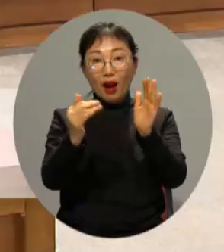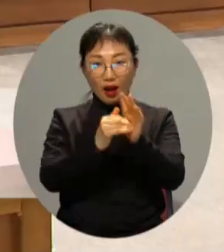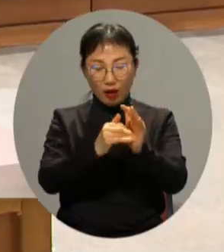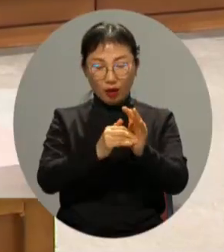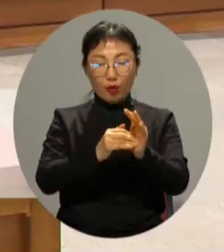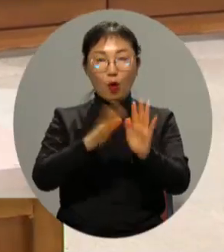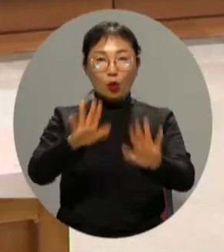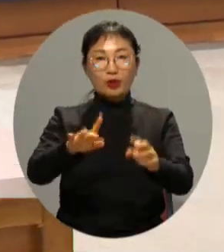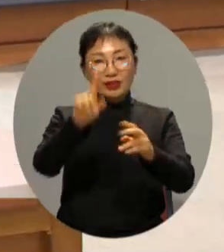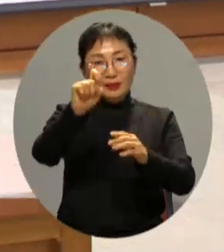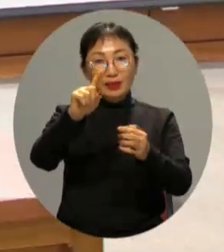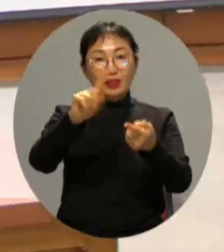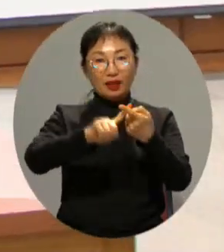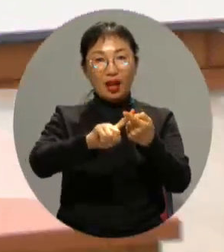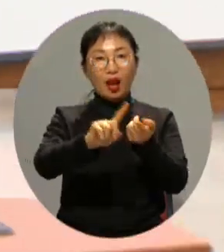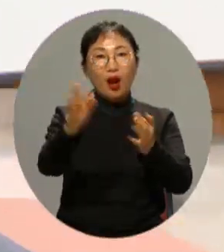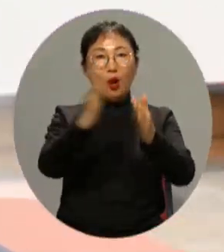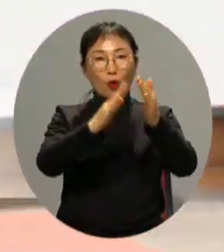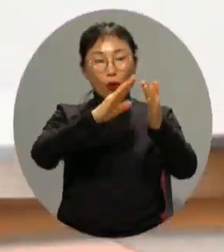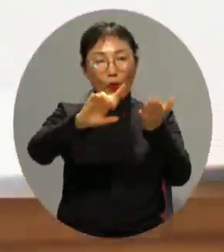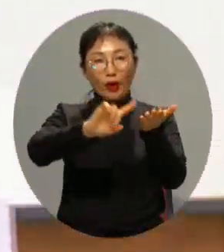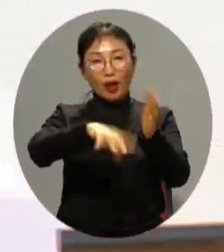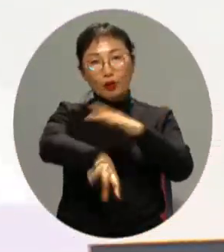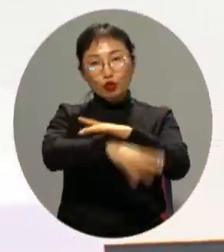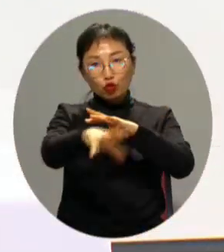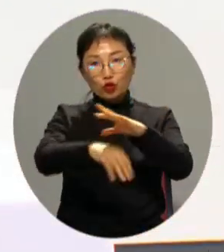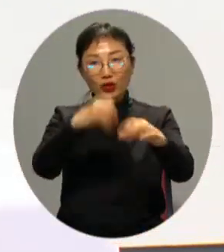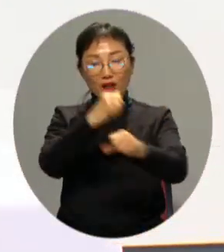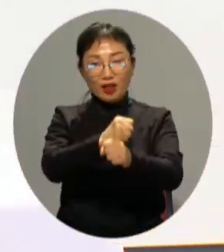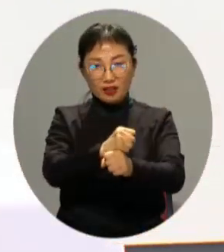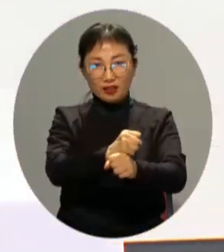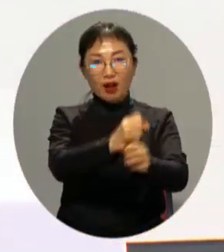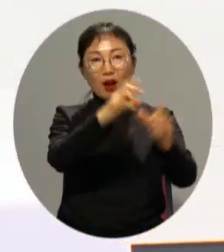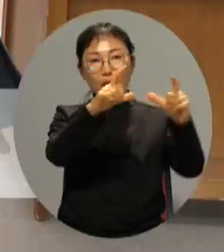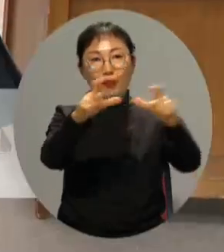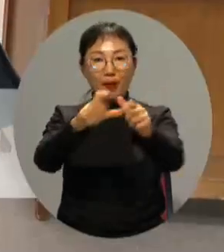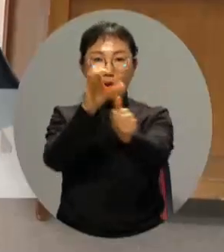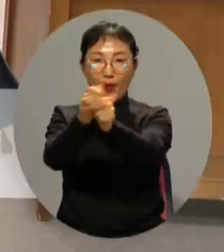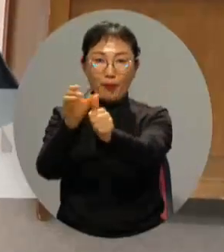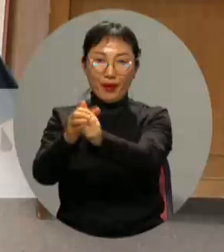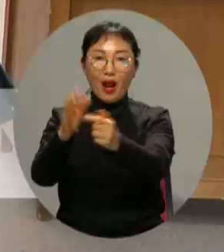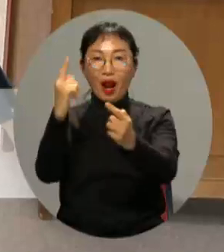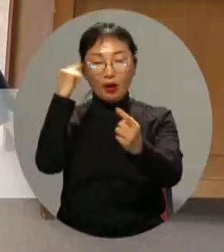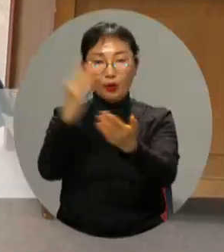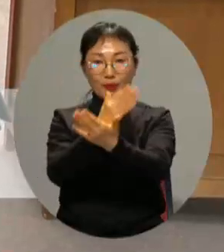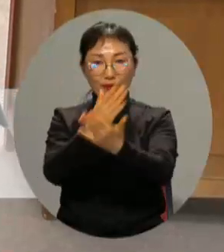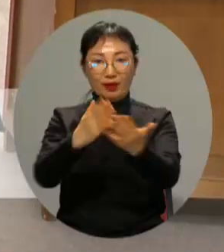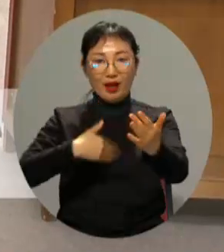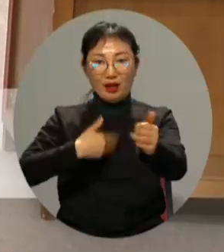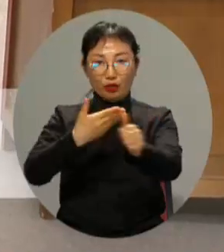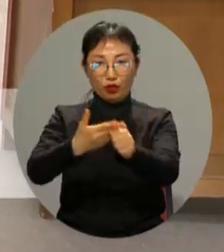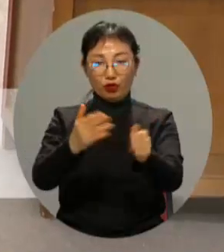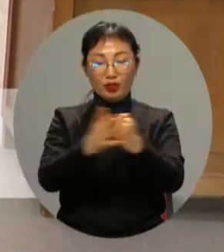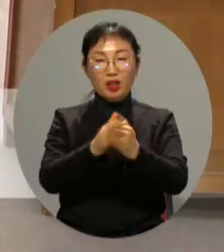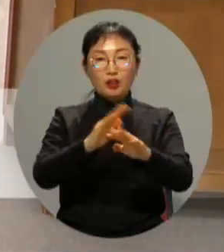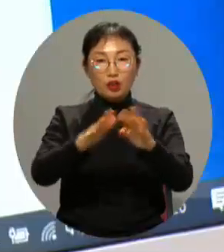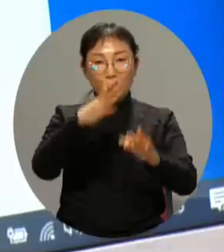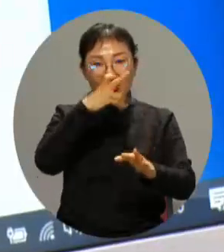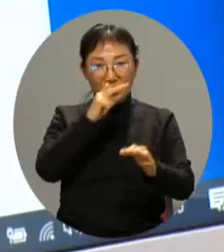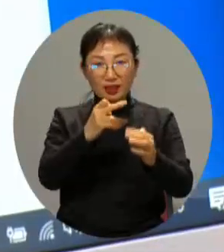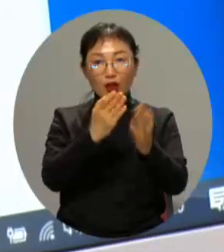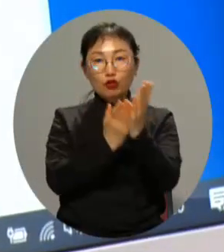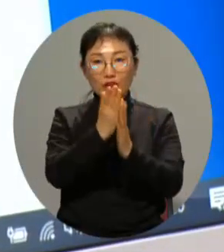공개 추첨을 거쳐 13일 오후 2시 홈페이지에서 배정 학교를 공개합니다 올해 전주와 군산 익산의